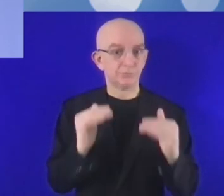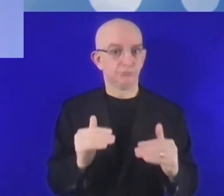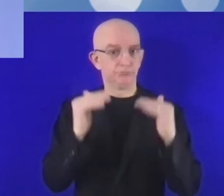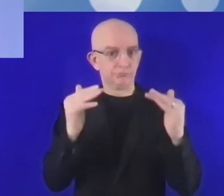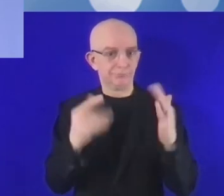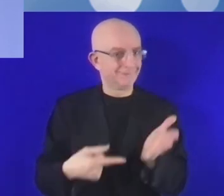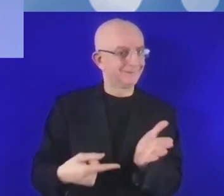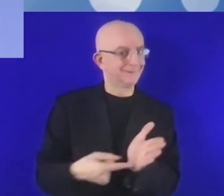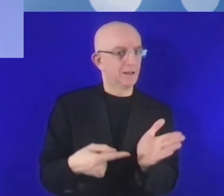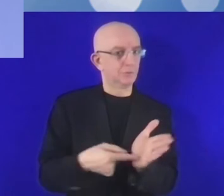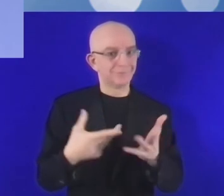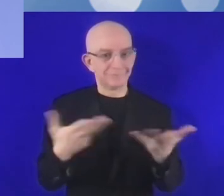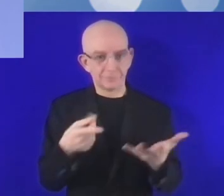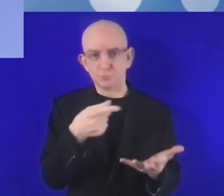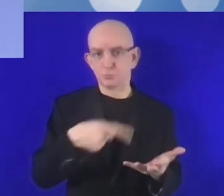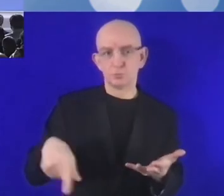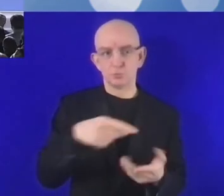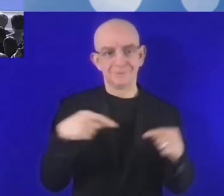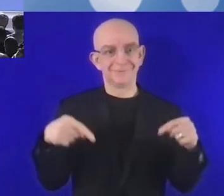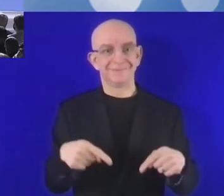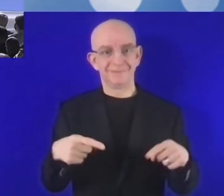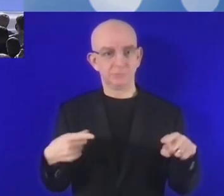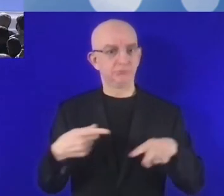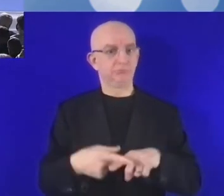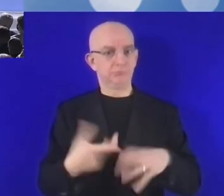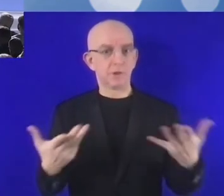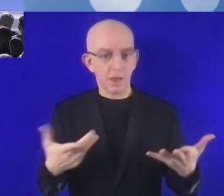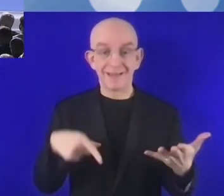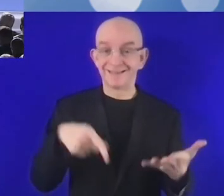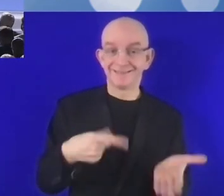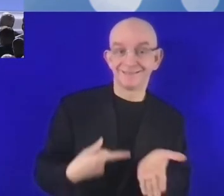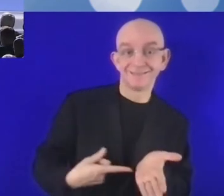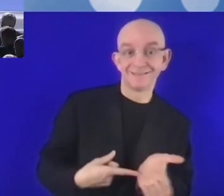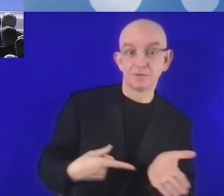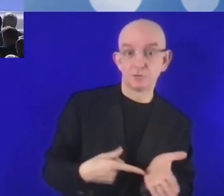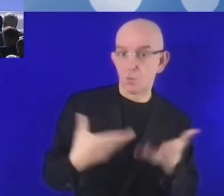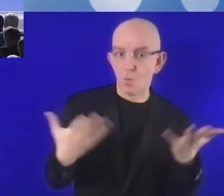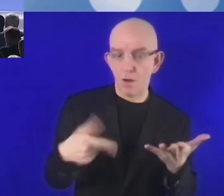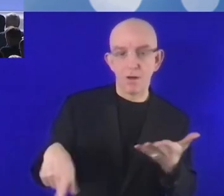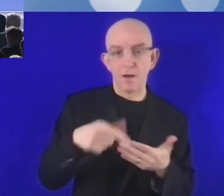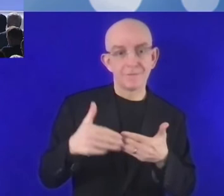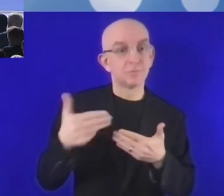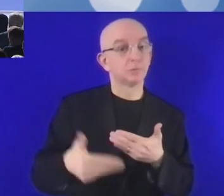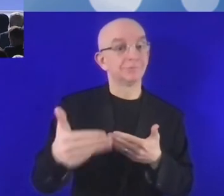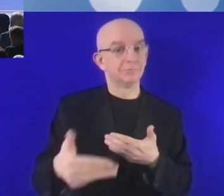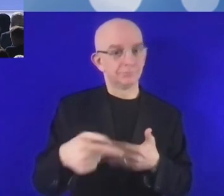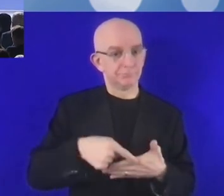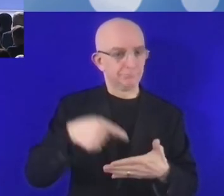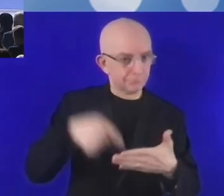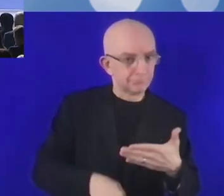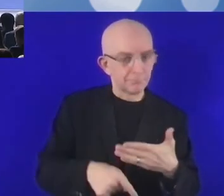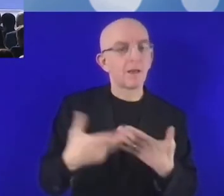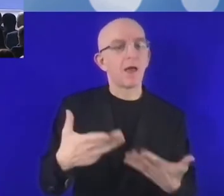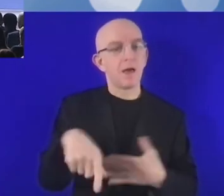meilleure influence sur notre organisme. Mais qu'est-ce que ça va avec la technologie? Nous sommes maintenant sur un carrefour technologique,